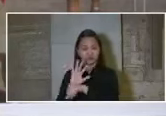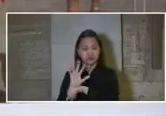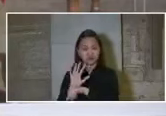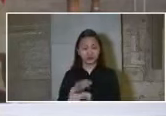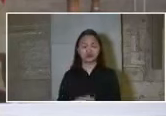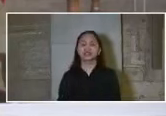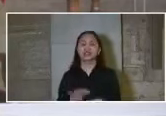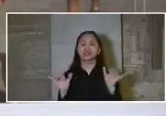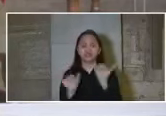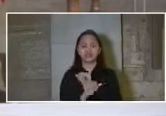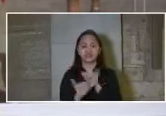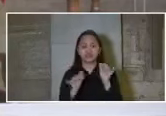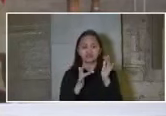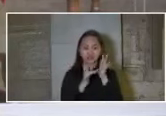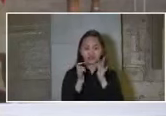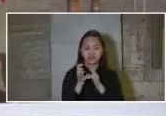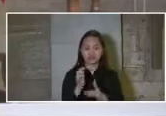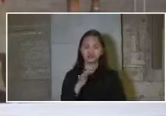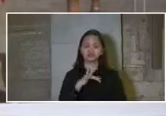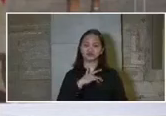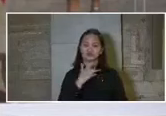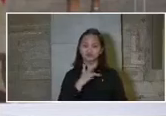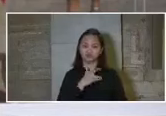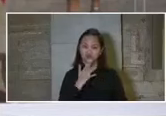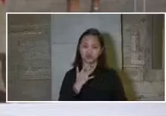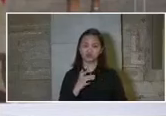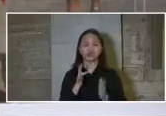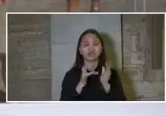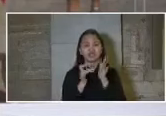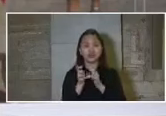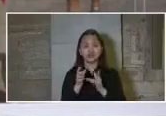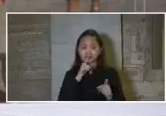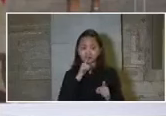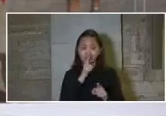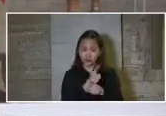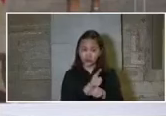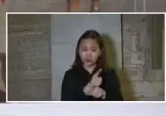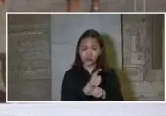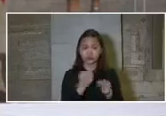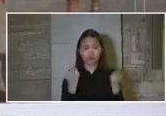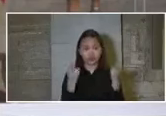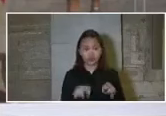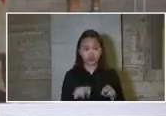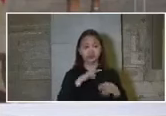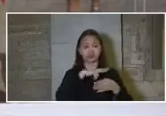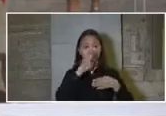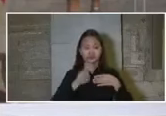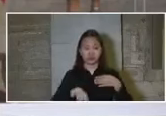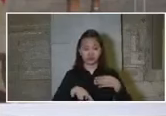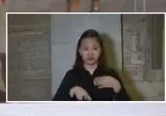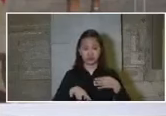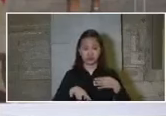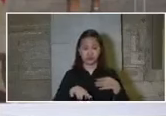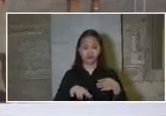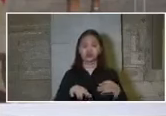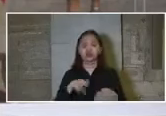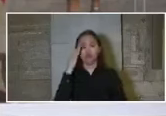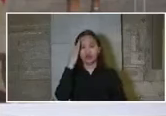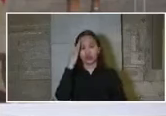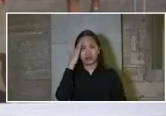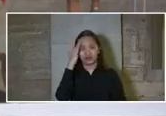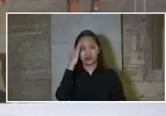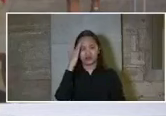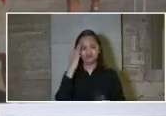That is also what Jesus felt. He was so sure of the outcome. He was so sure of what will happen. He was